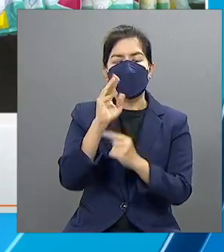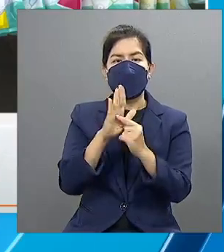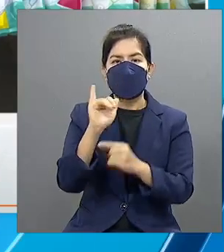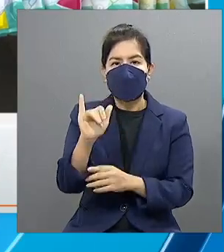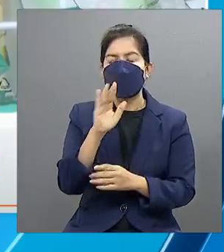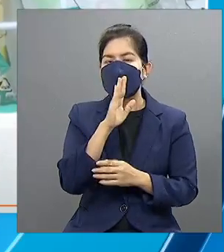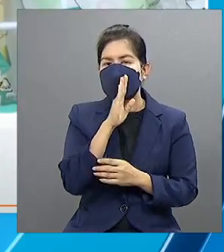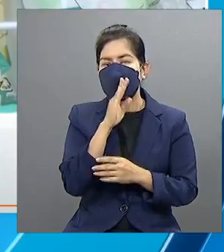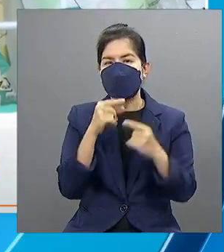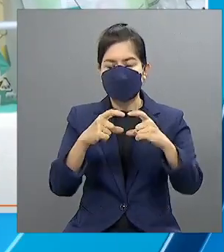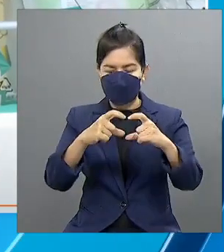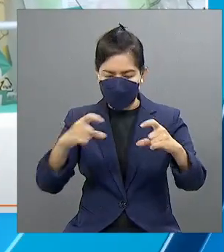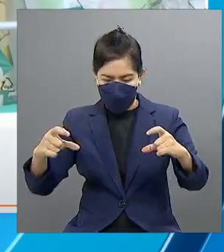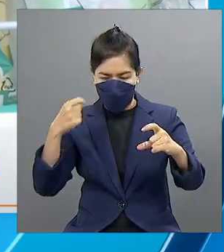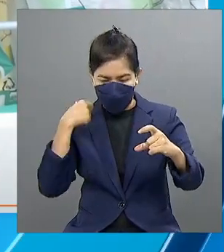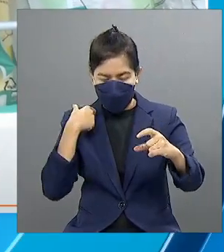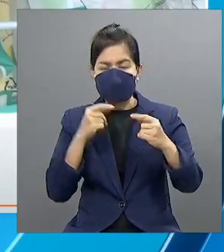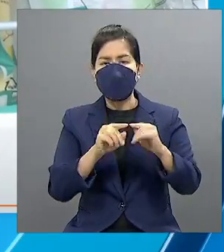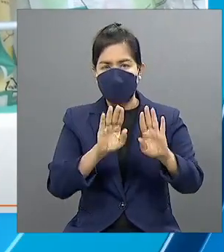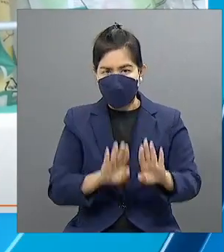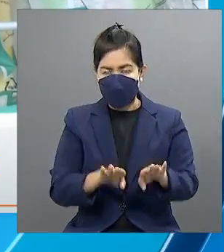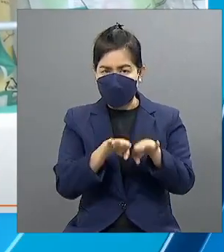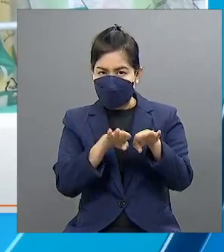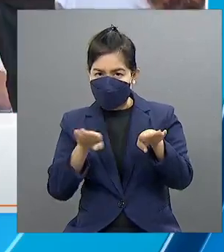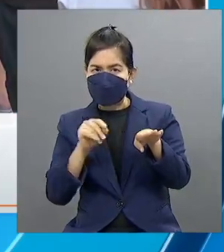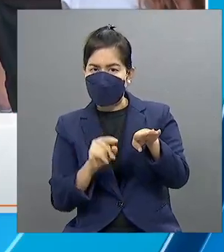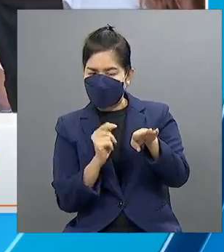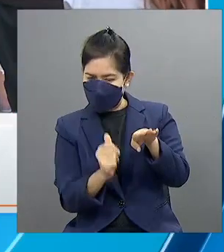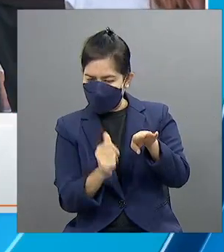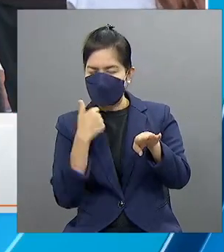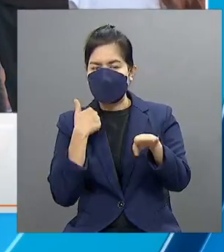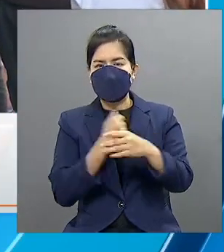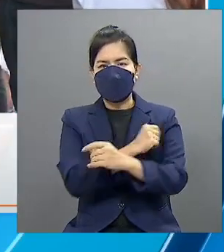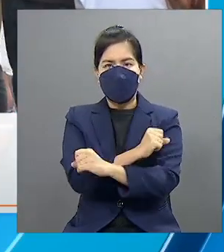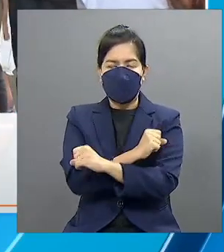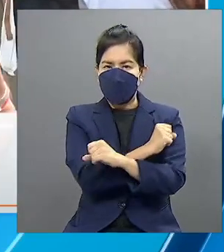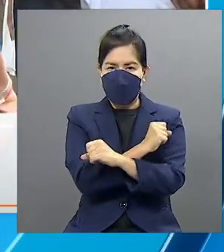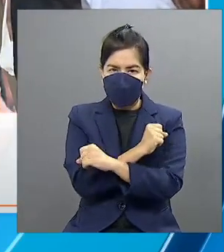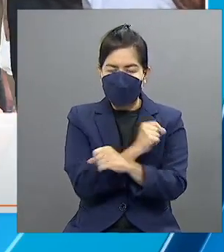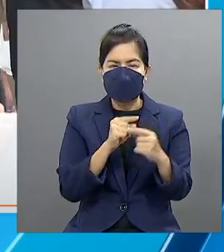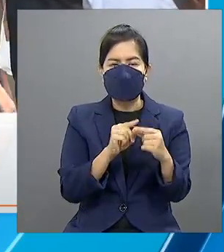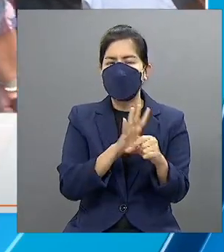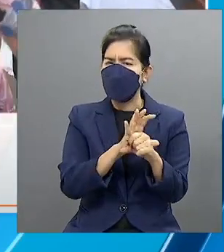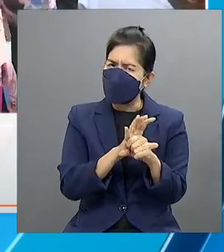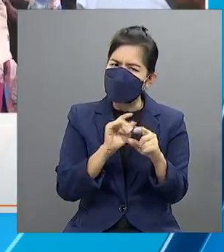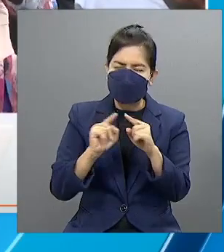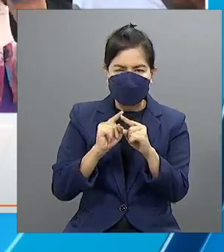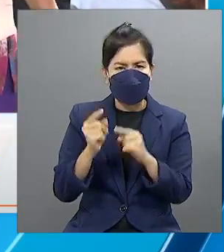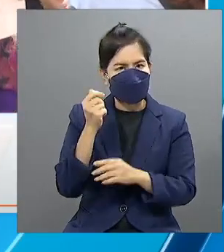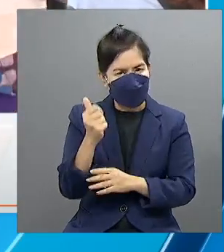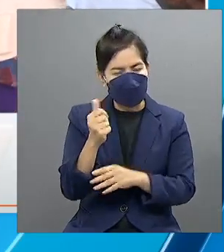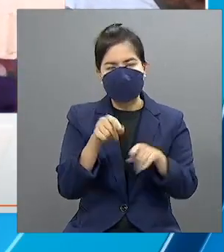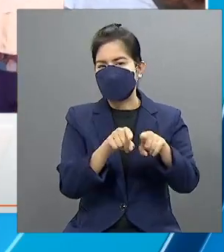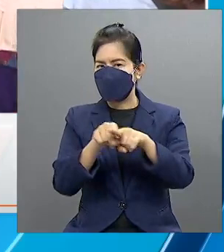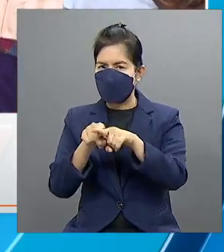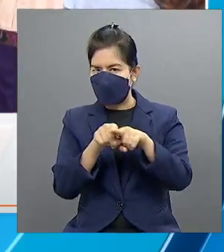านมีการตัดเย็บตามมาตรฐานเนี่ยสามารถป้องกันเชื้อโคโรนา2019ทุกสายพันธุ์ได้เหมือนกันหมด อ๋